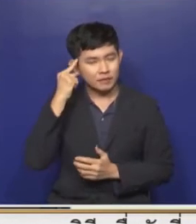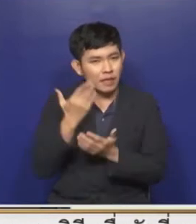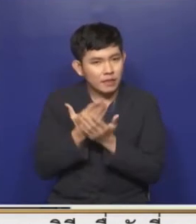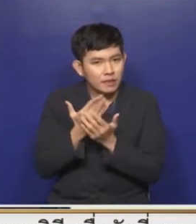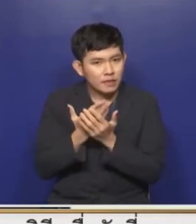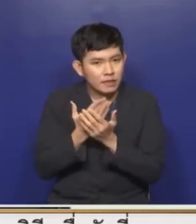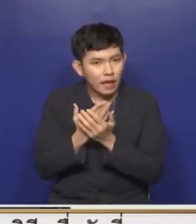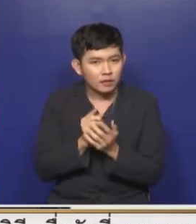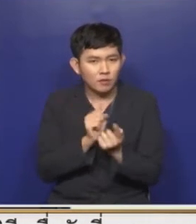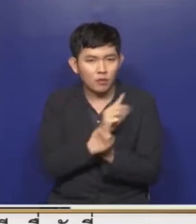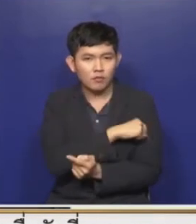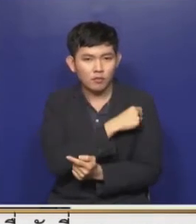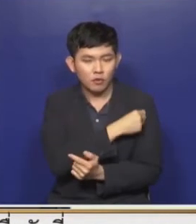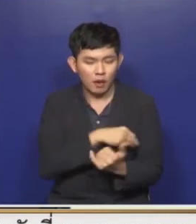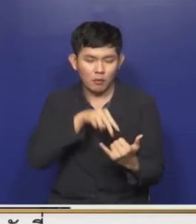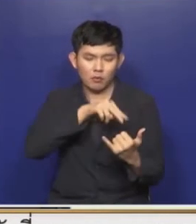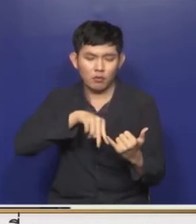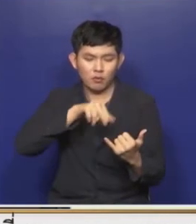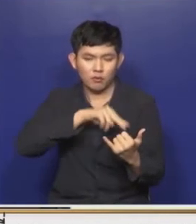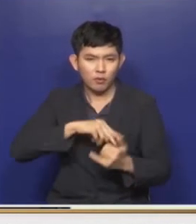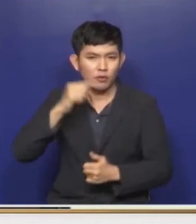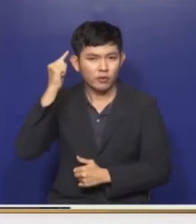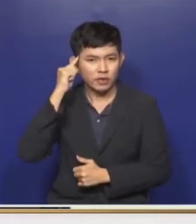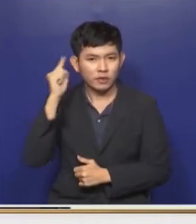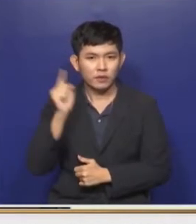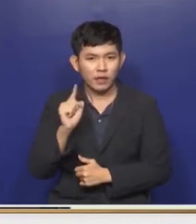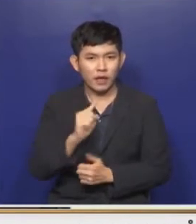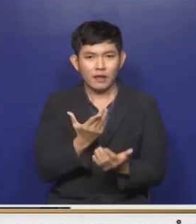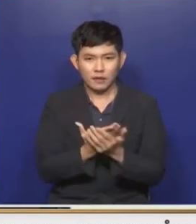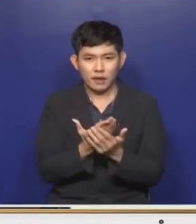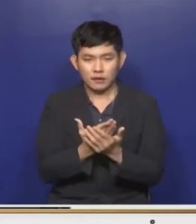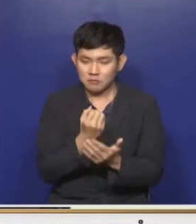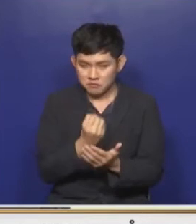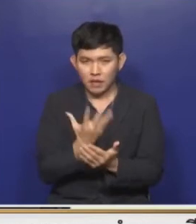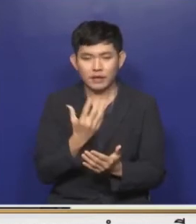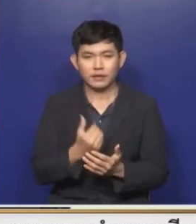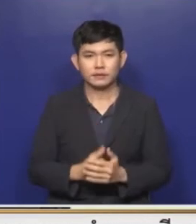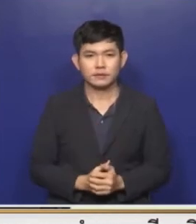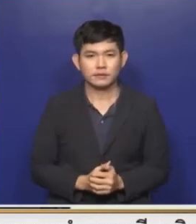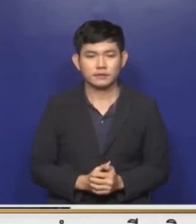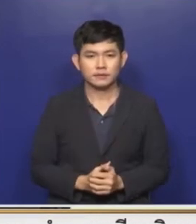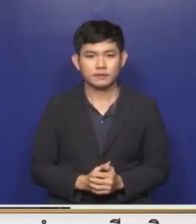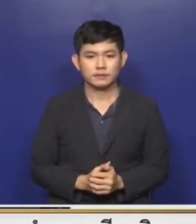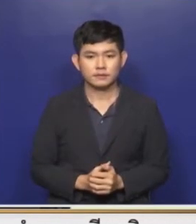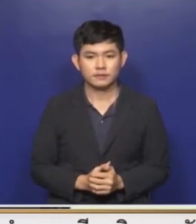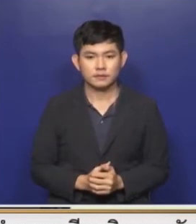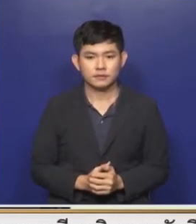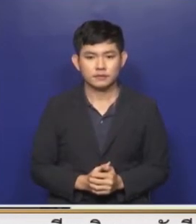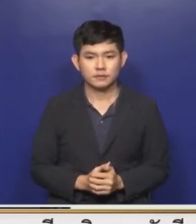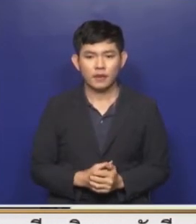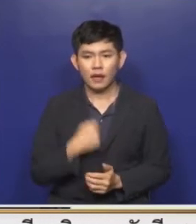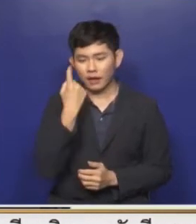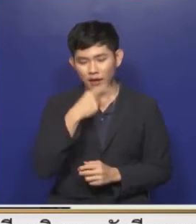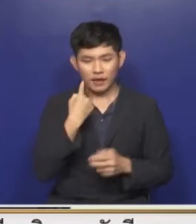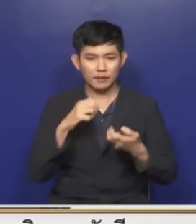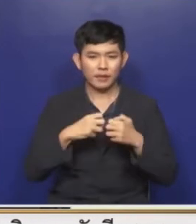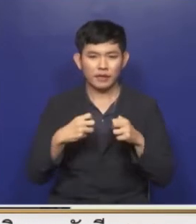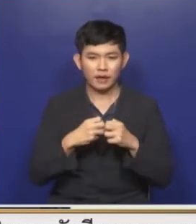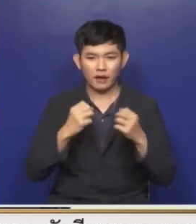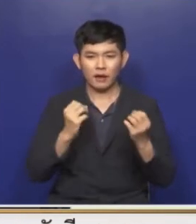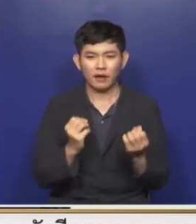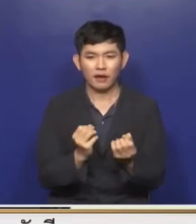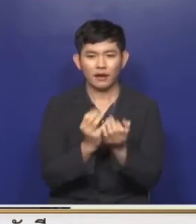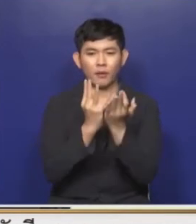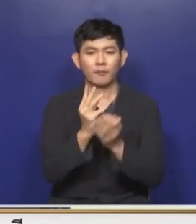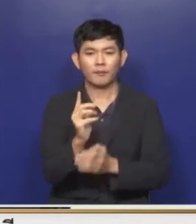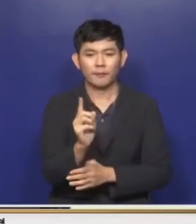วในการไปรกษาพยาบาลผมเชื่อว่าก็จะเป็นตัวเงินจำนมากและผลทจะได้รผกระทบมากที่สวนอ